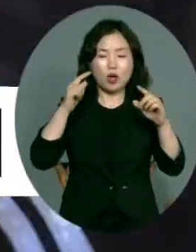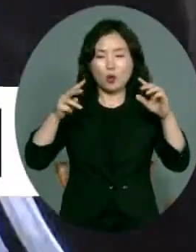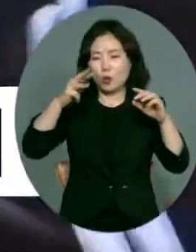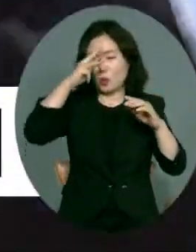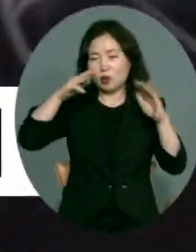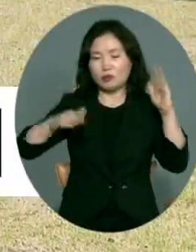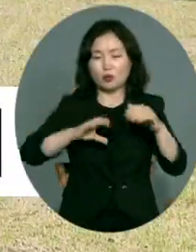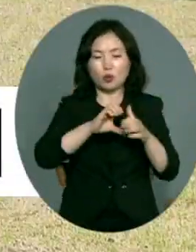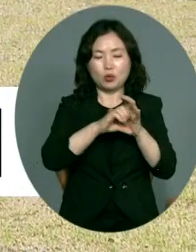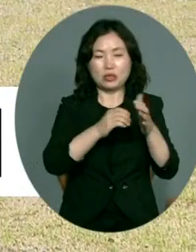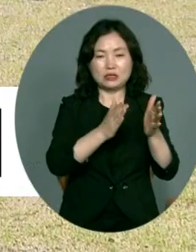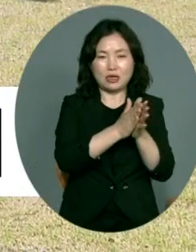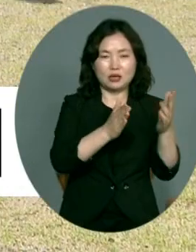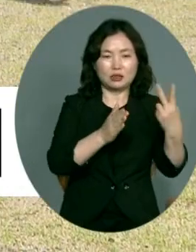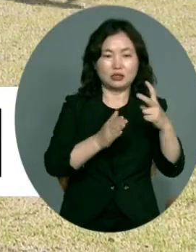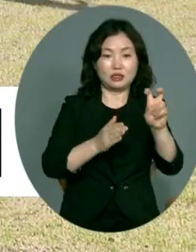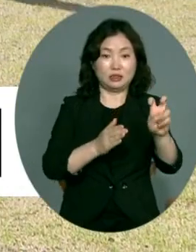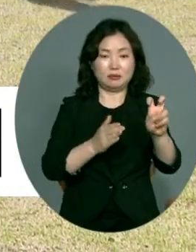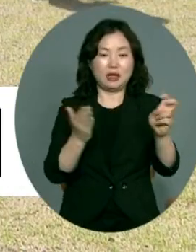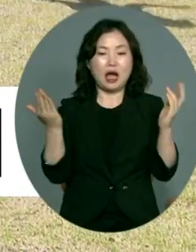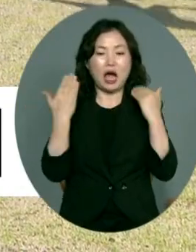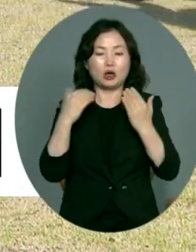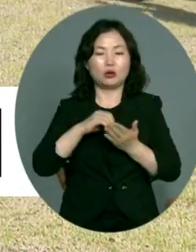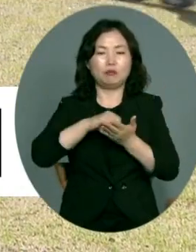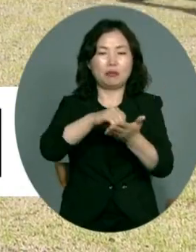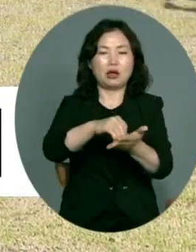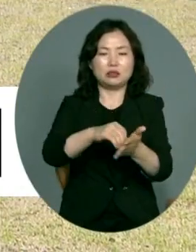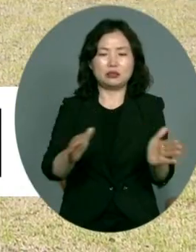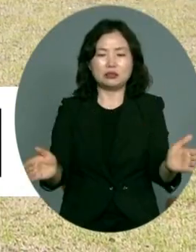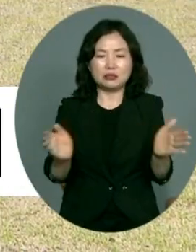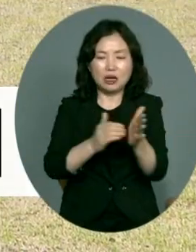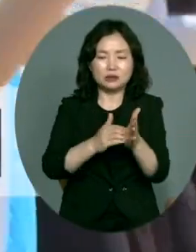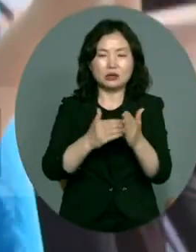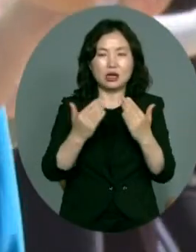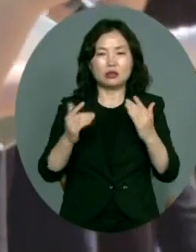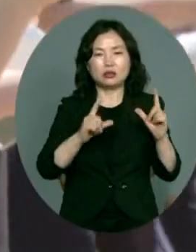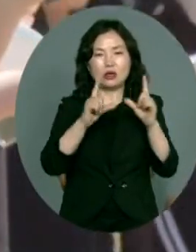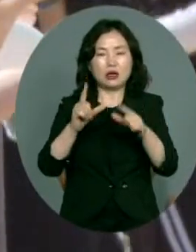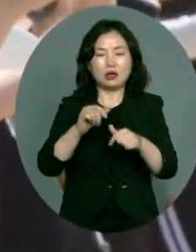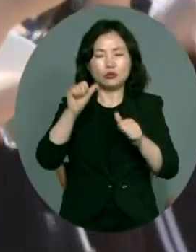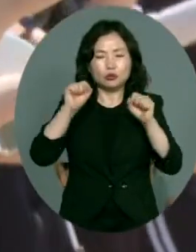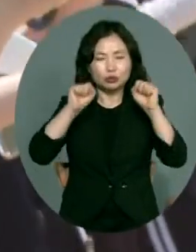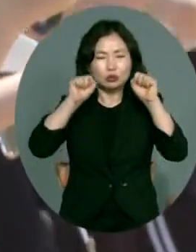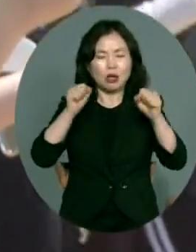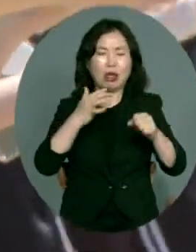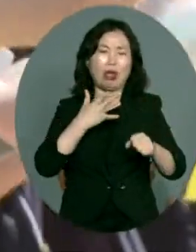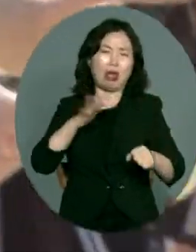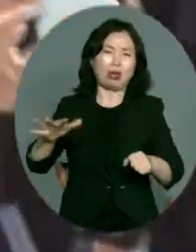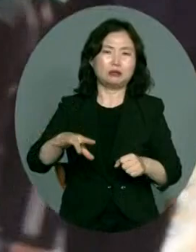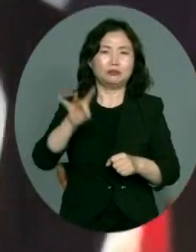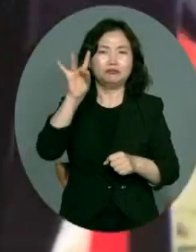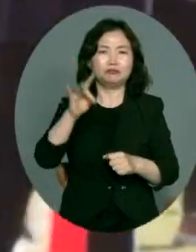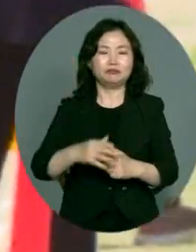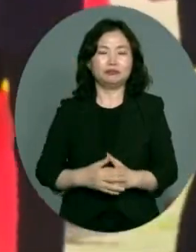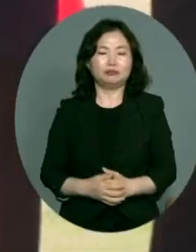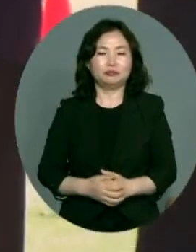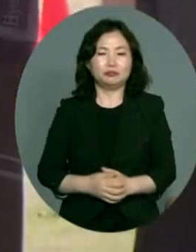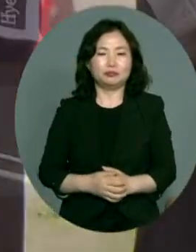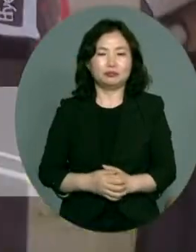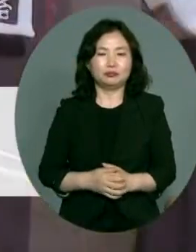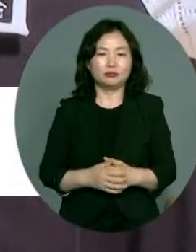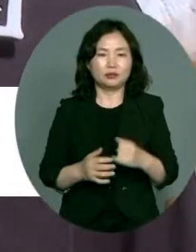홀 막아 시작돼 추천 20년 입학해 지금껏 학교 생활을 제대로 지우지 못했습니다 사실